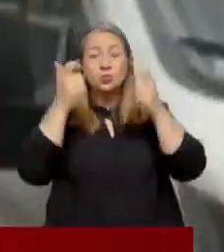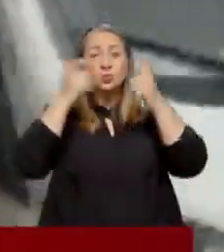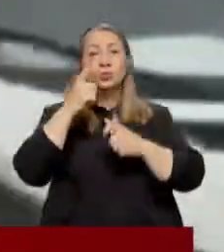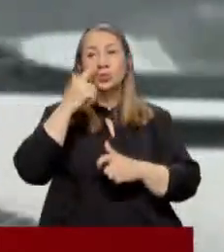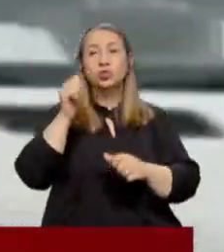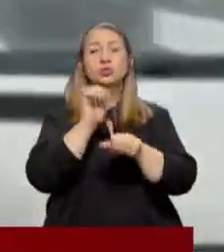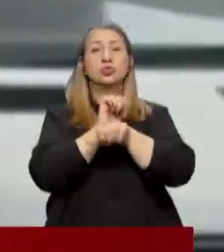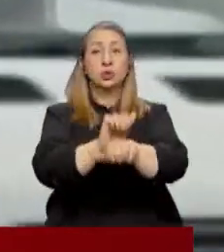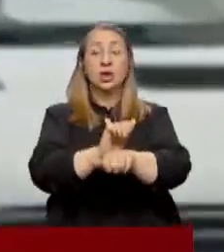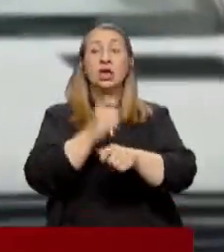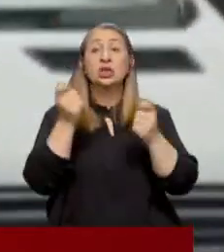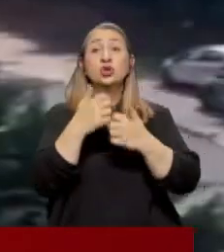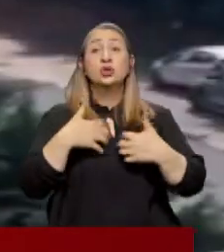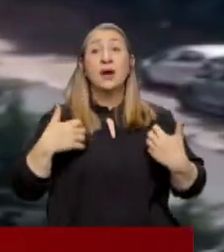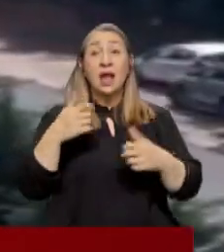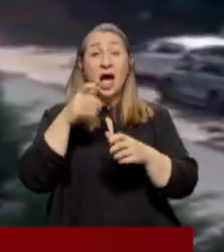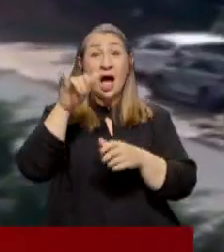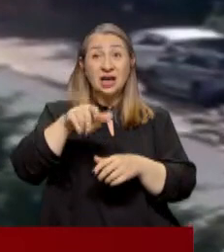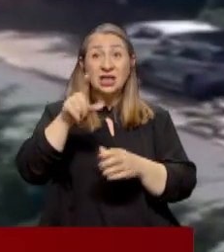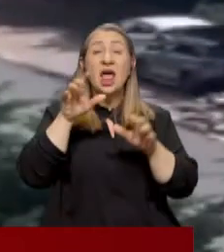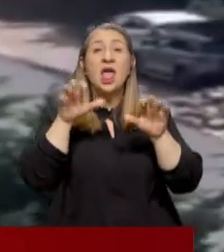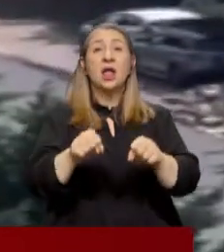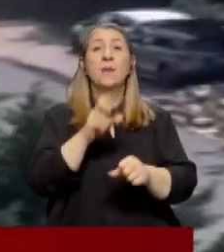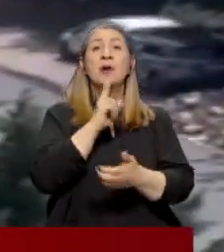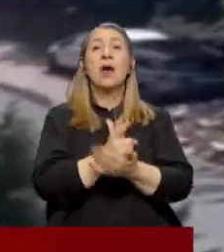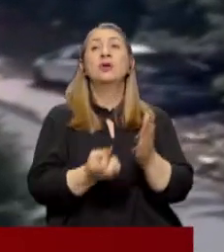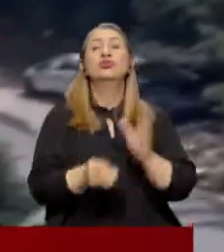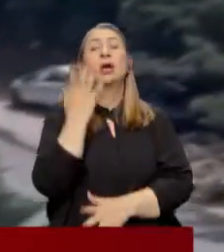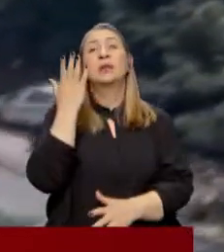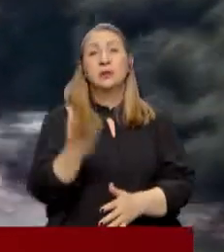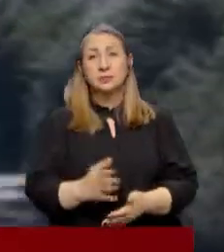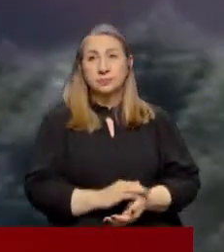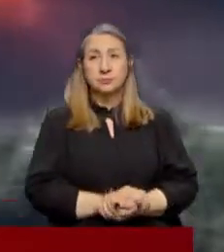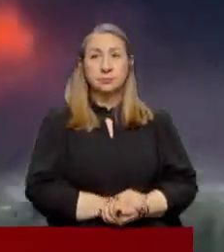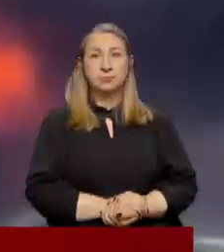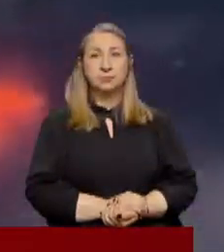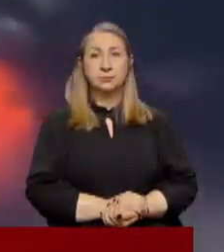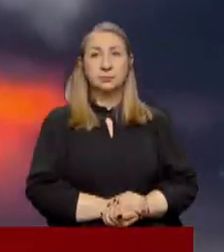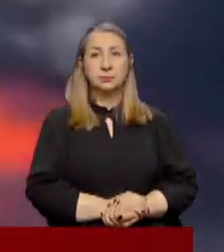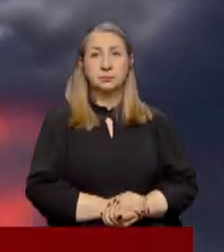müdür tutuklandı. İş güvenliği uzmanı hakkındaysa yakalama kararı çıkartıldı.